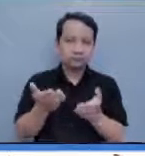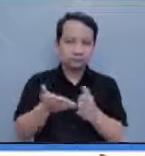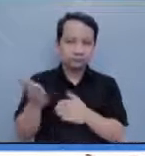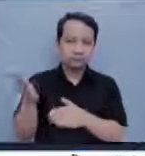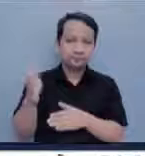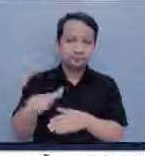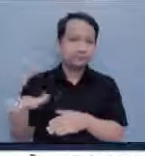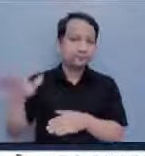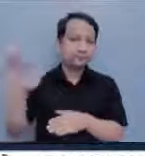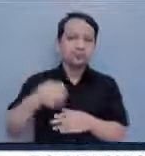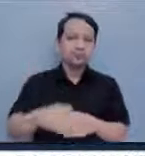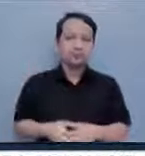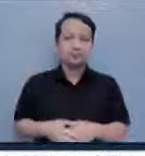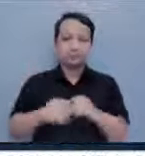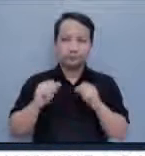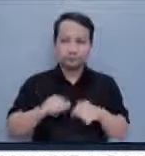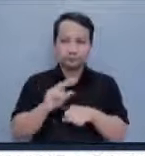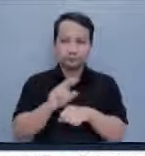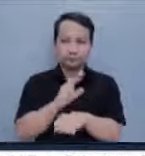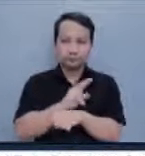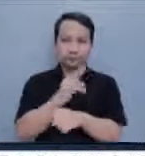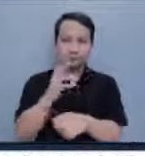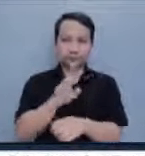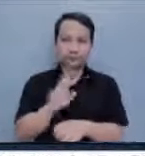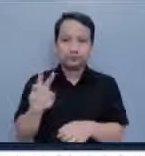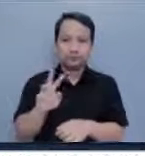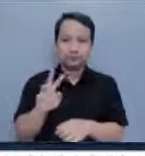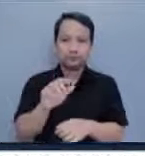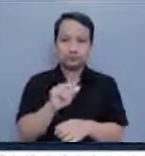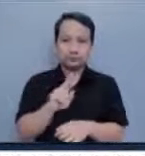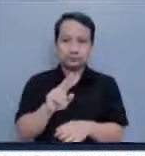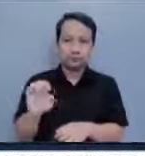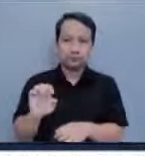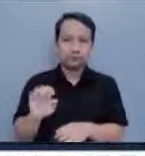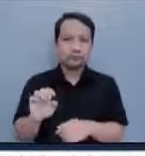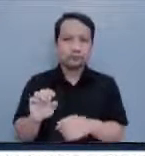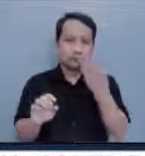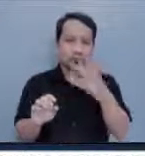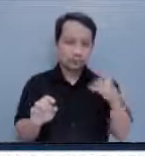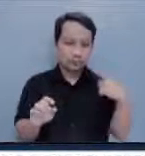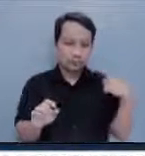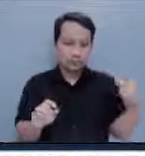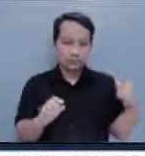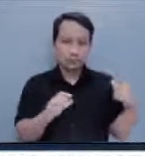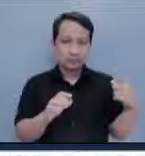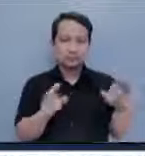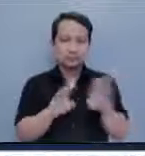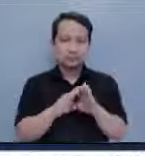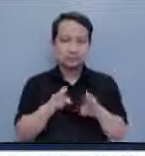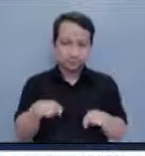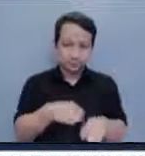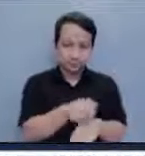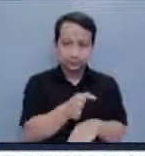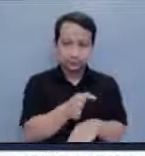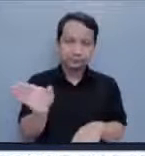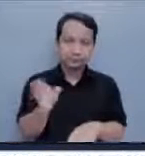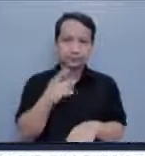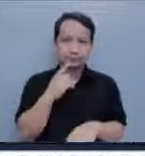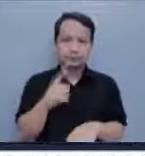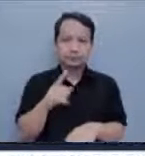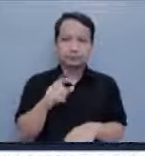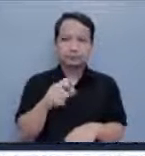destinasyon. Pwede rin kumanan sa West Avenue, kaliwa sa Quezon Avenue, mag-U-turn malapit sa Tomas